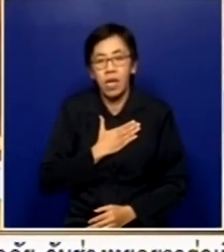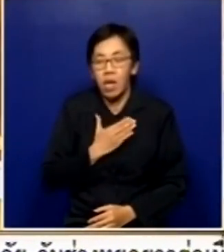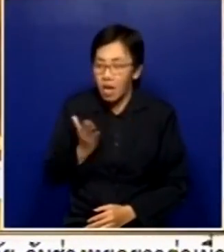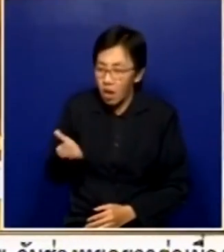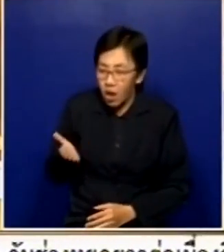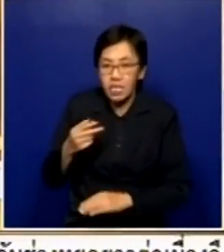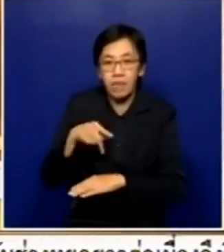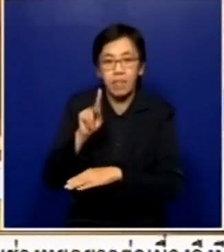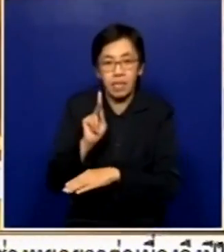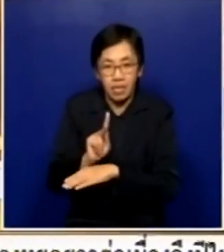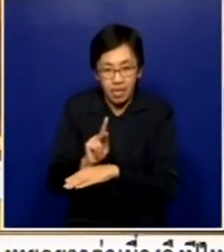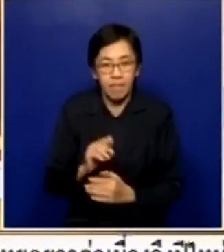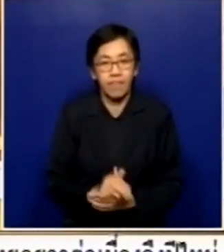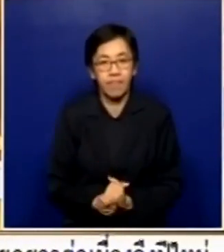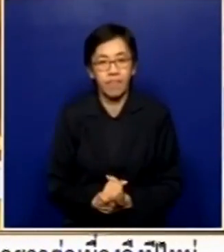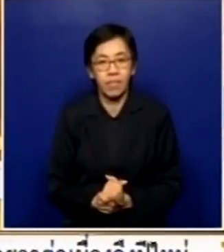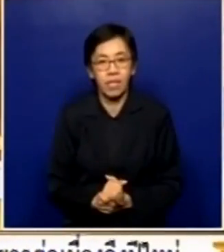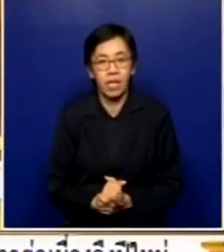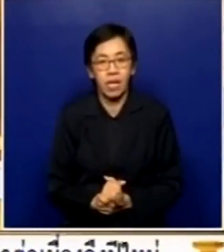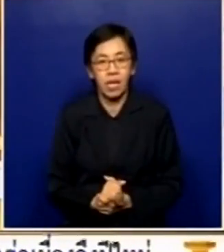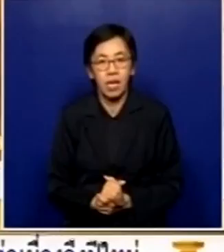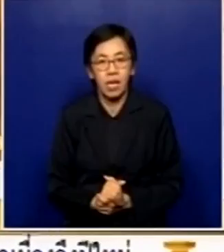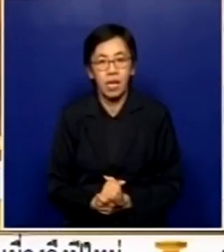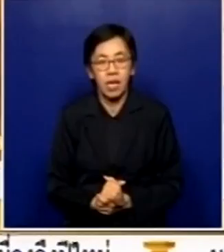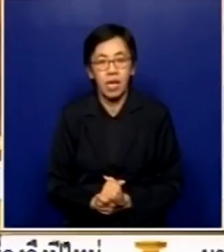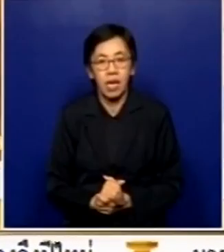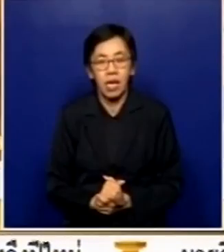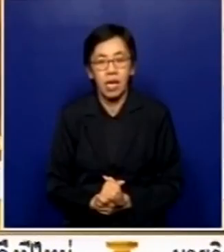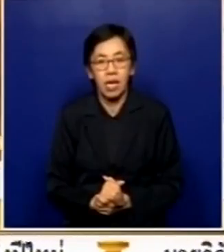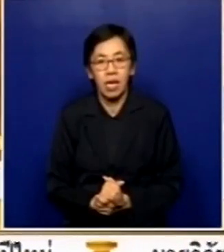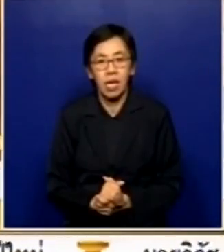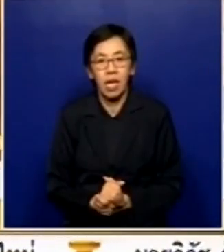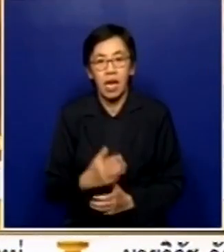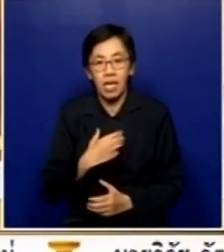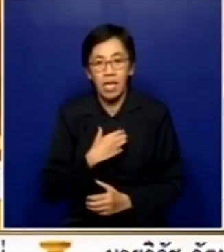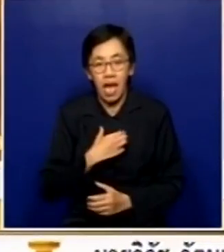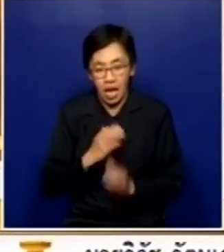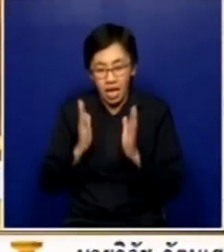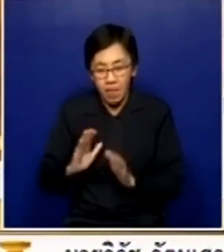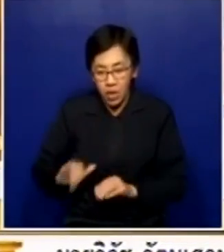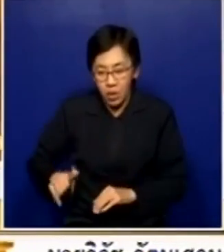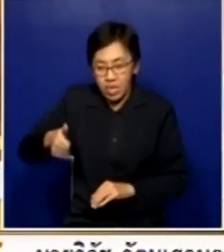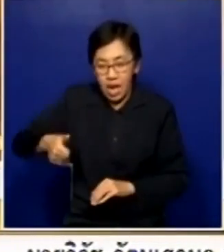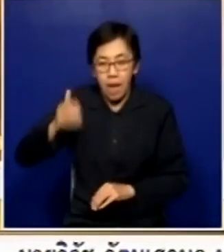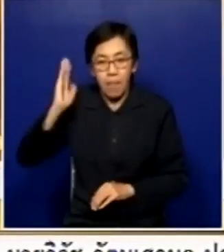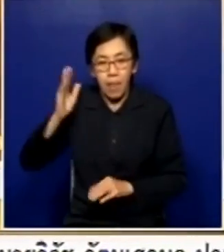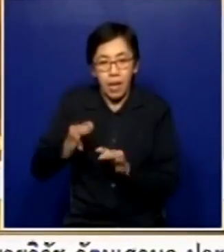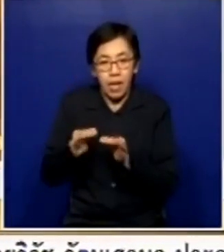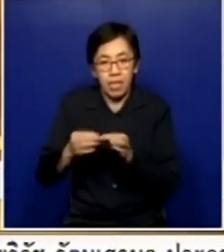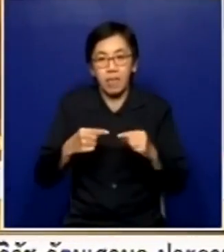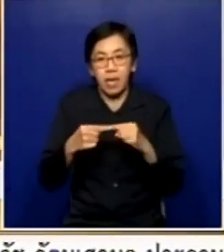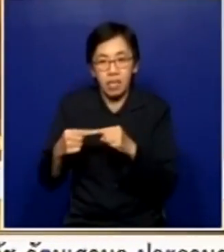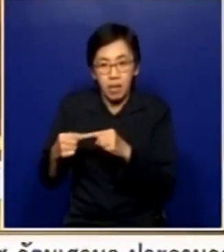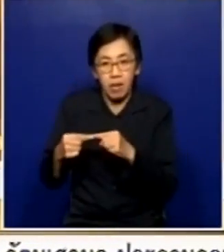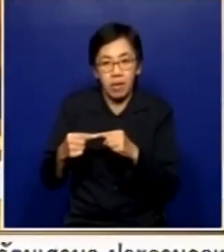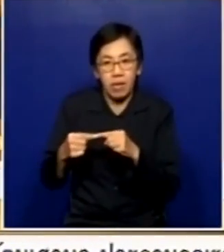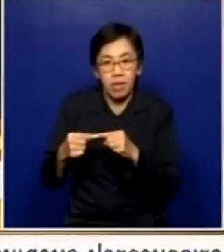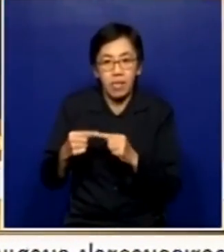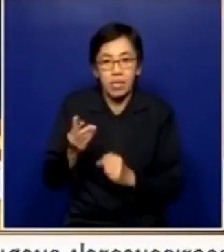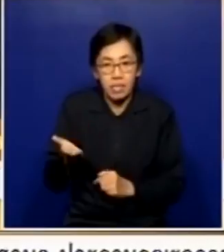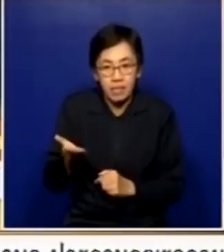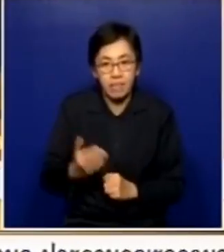ให้เพื่อนร่วมงานได้แถลงต่อจะผมครับถ้า